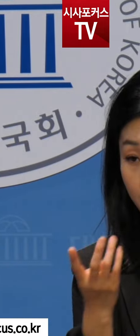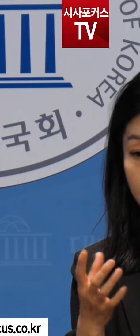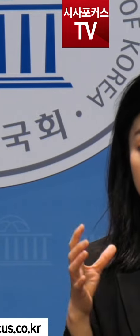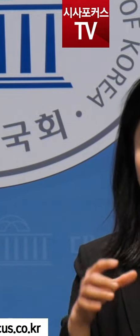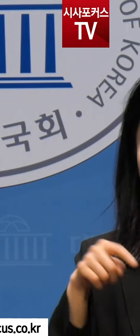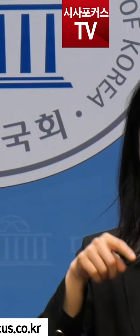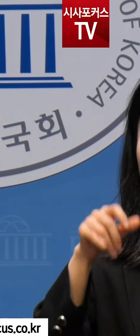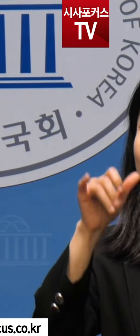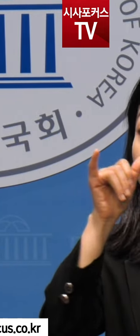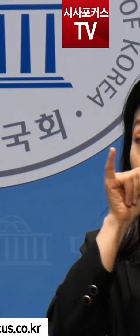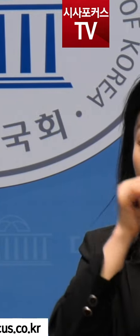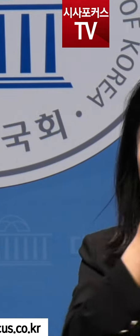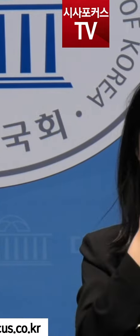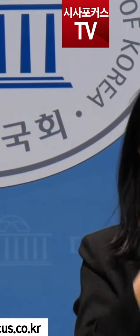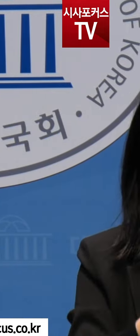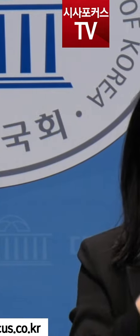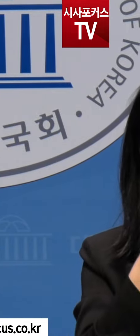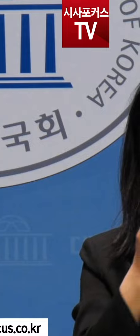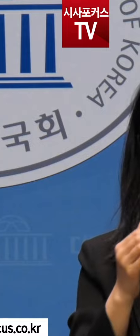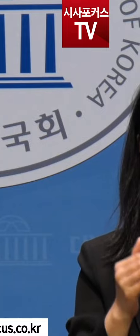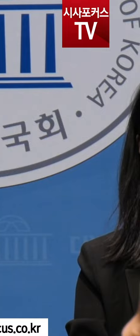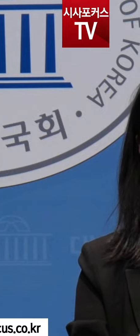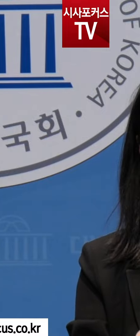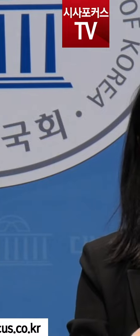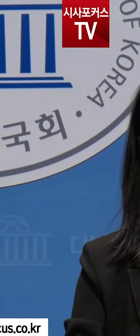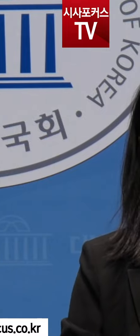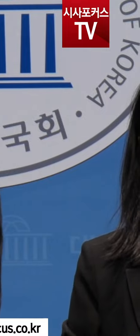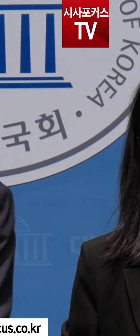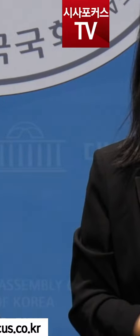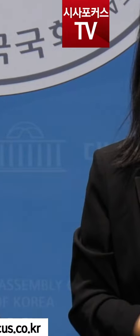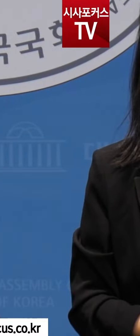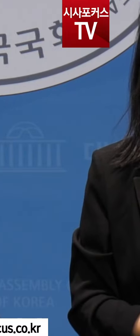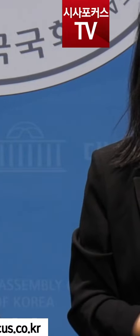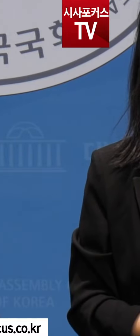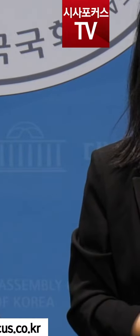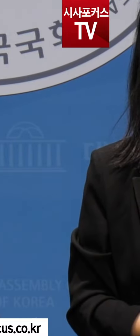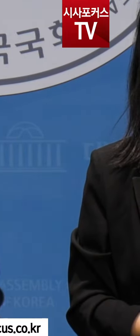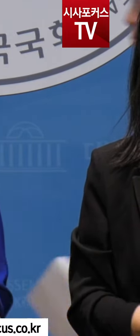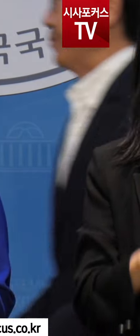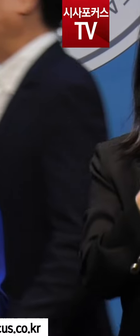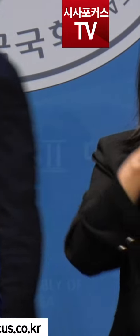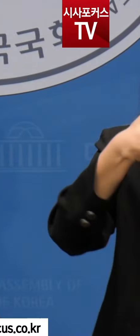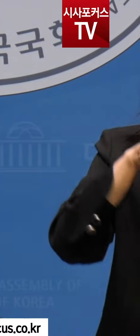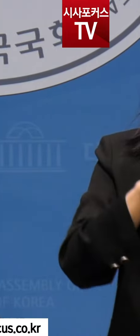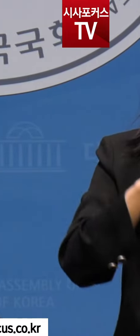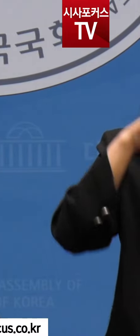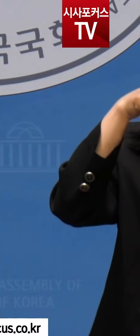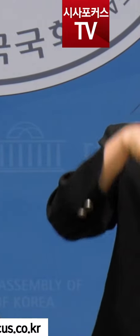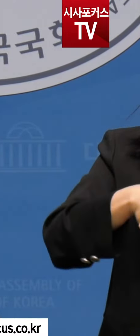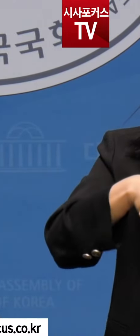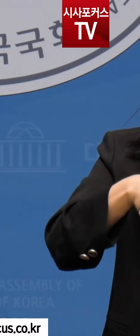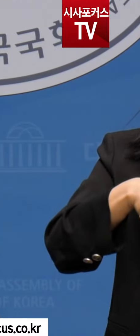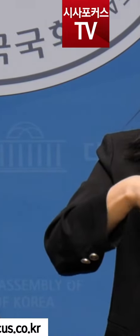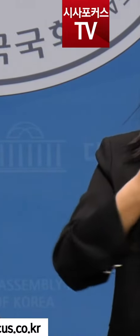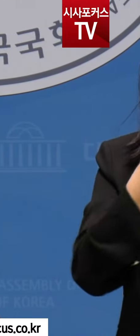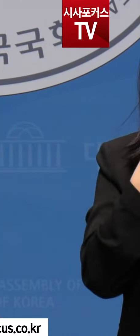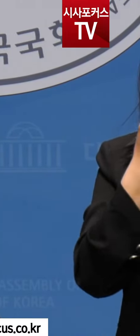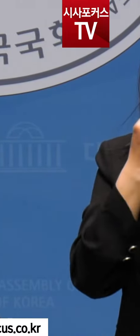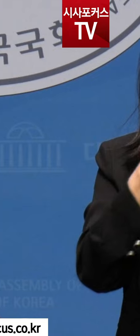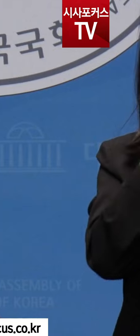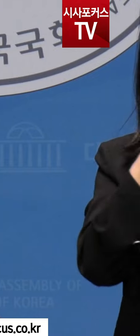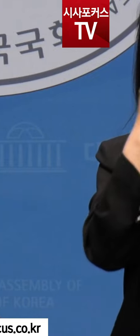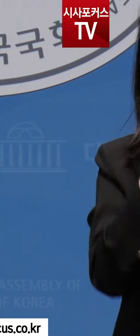있는데 라고 진술했다는 취지로 언론이 보도했습니다. 이창수 서울중앙지검장